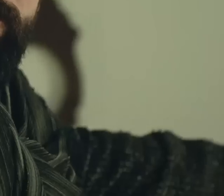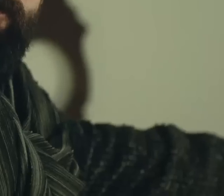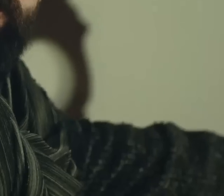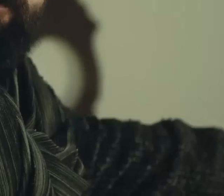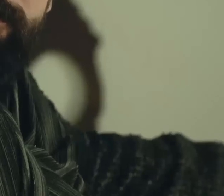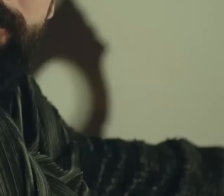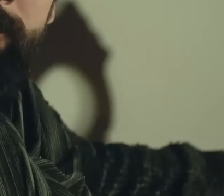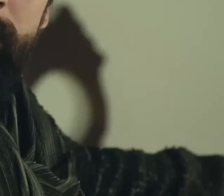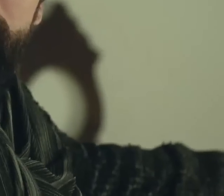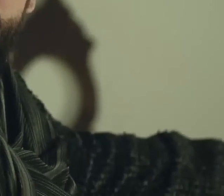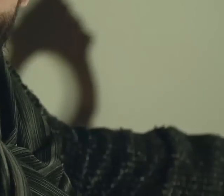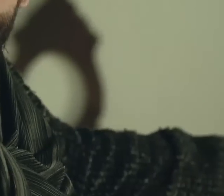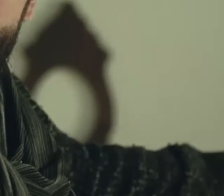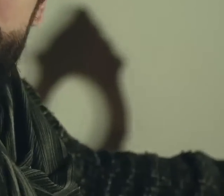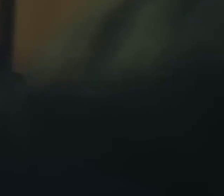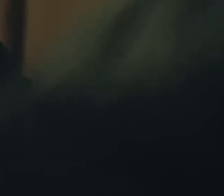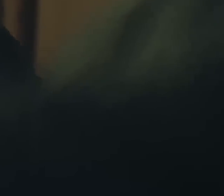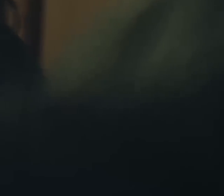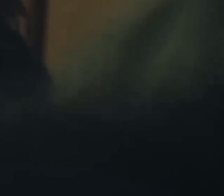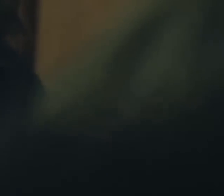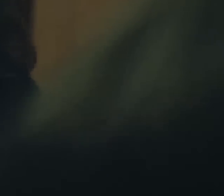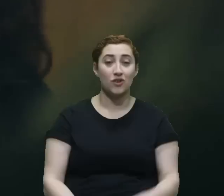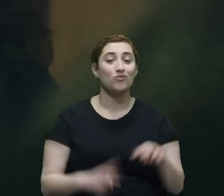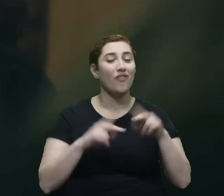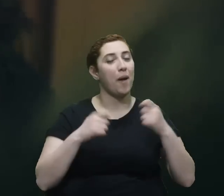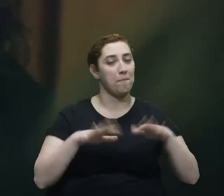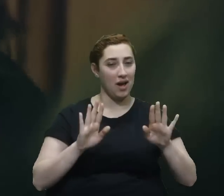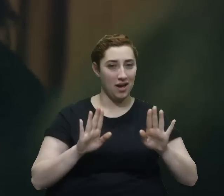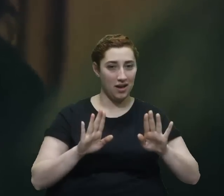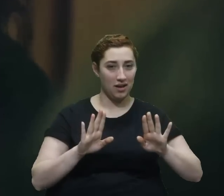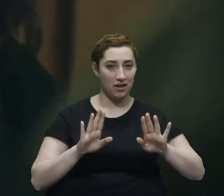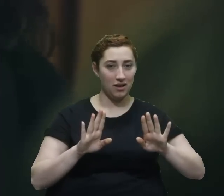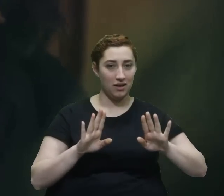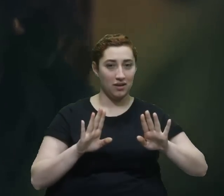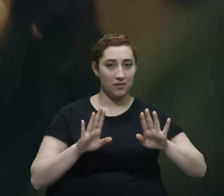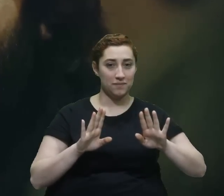eğilmişti. Yavaşça doğrulup Ali'ye döndü. Mustafa yapma.